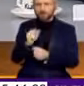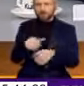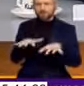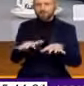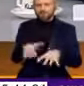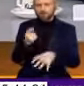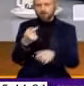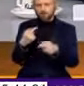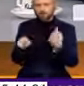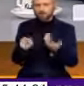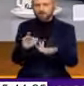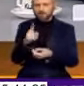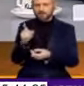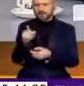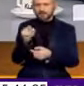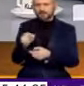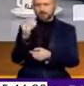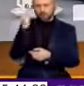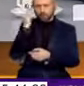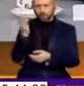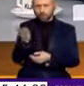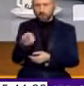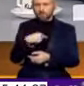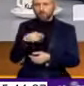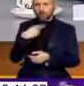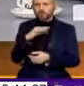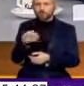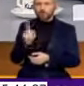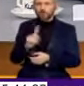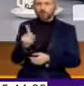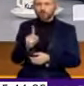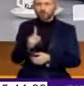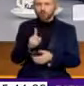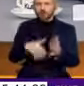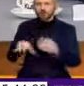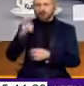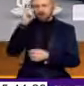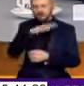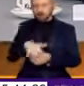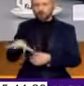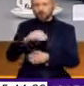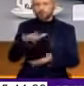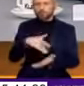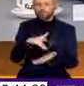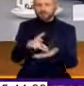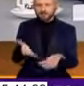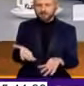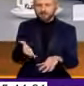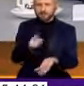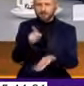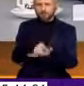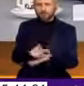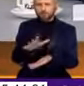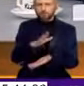місці, трішки розходиться з цією думкою. Ми говоримо про те, що у всій країні і у всьому місті, ну, власне кажучи, має